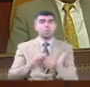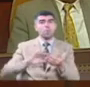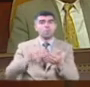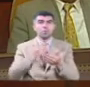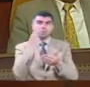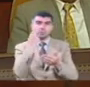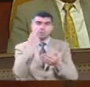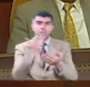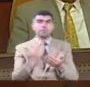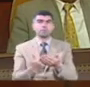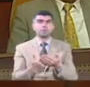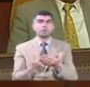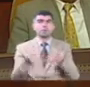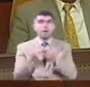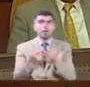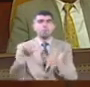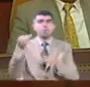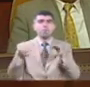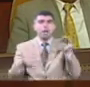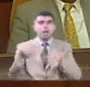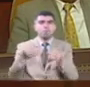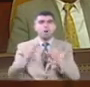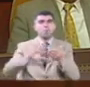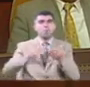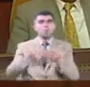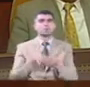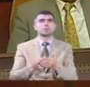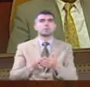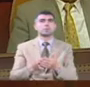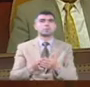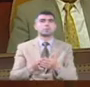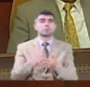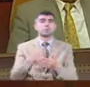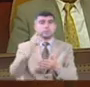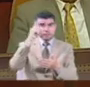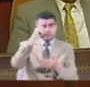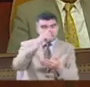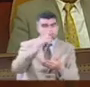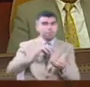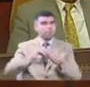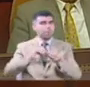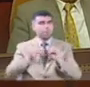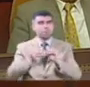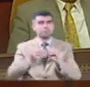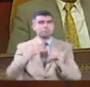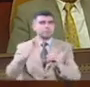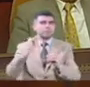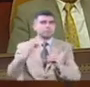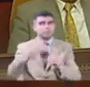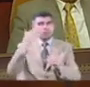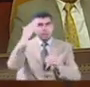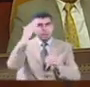أيضا في موضوع تنفيذ الأحكام والقضائية رغم ما يواجهها من مشاكل، والتي نقترح